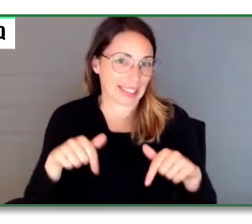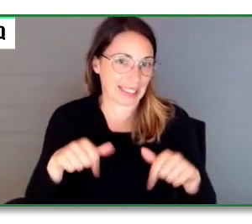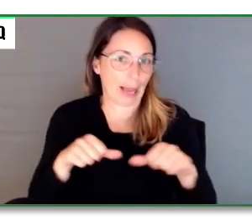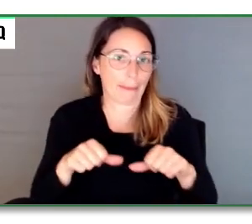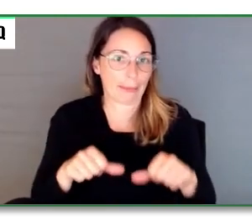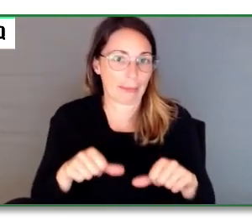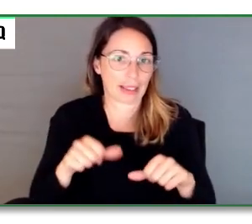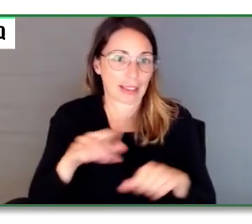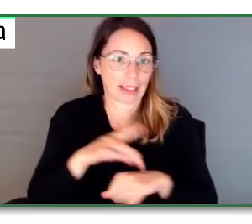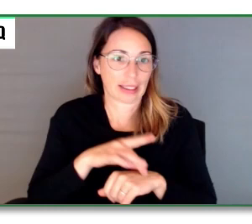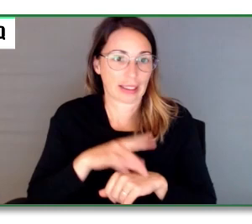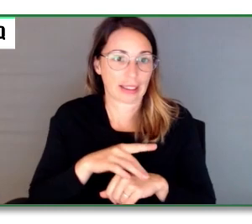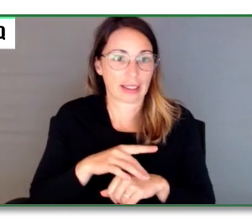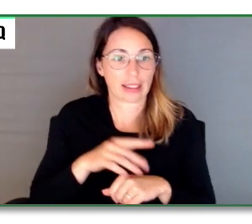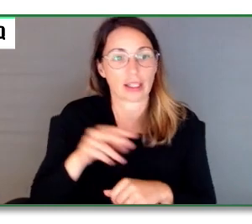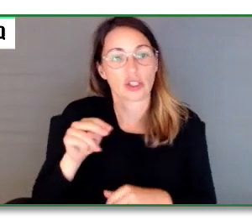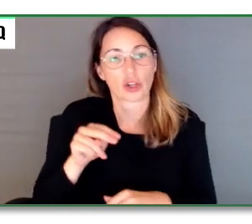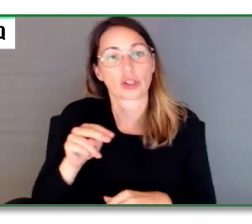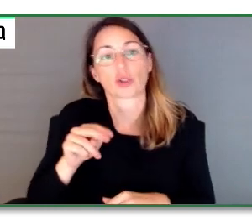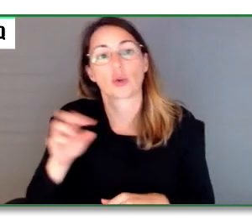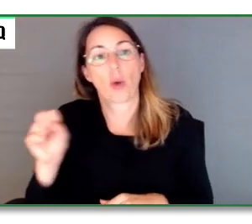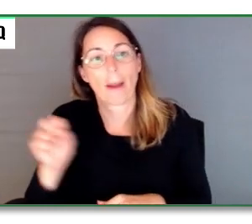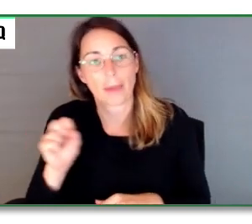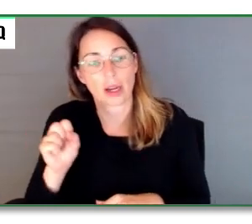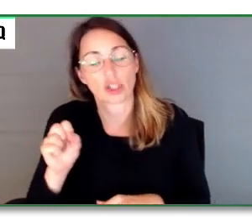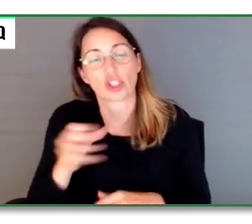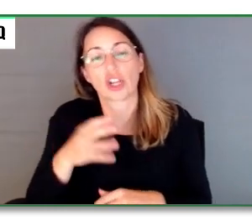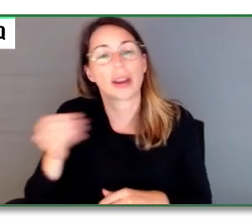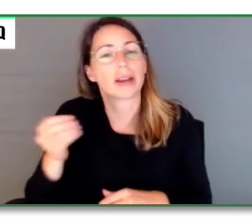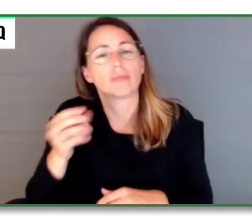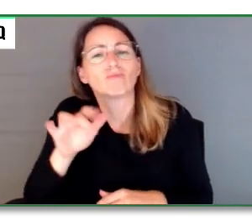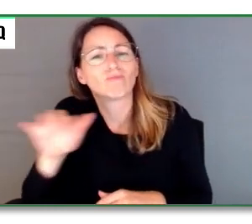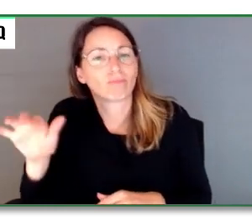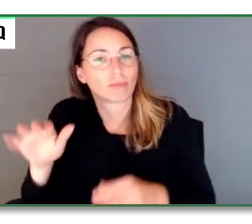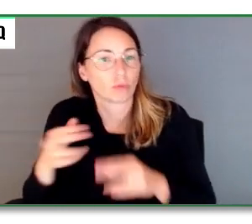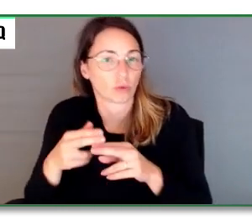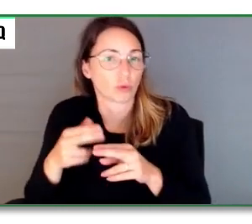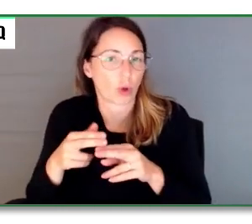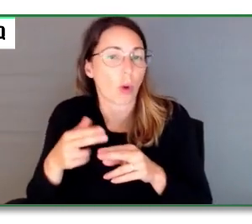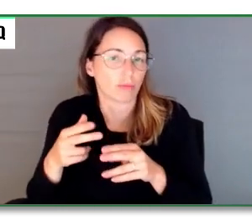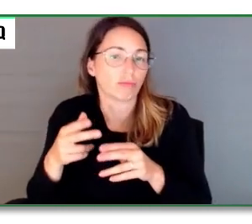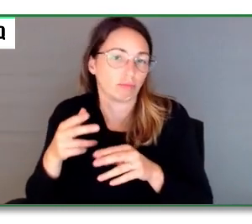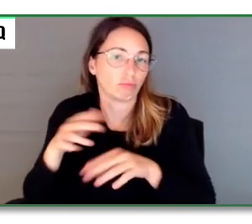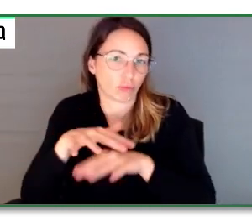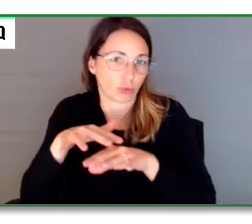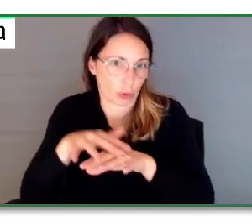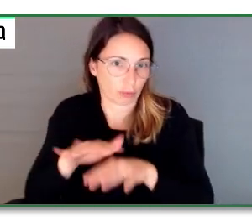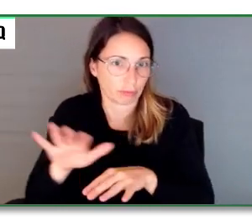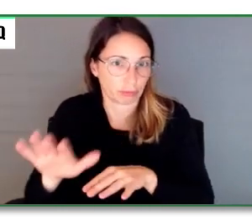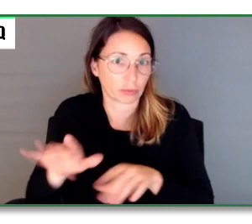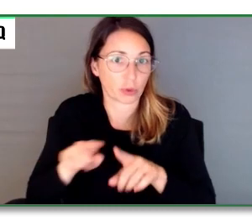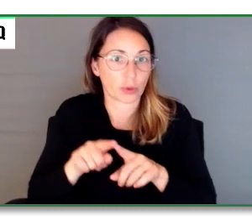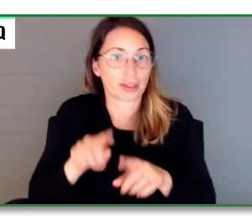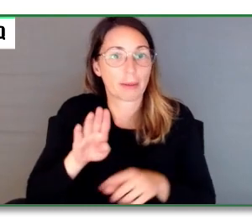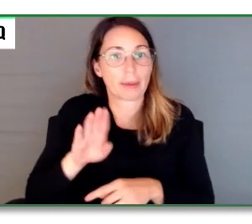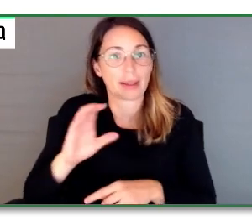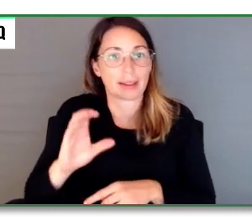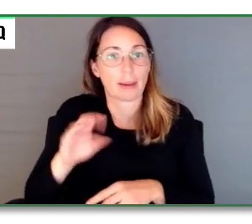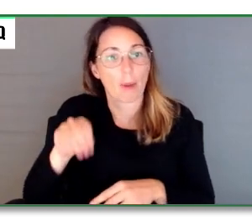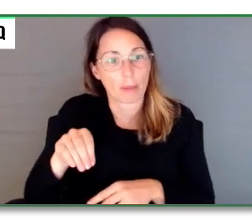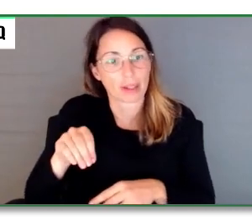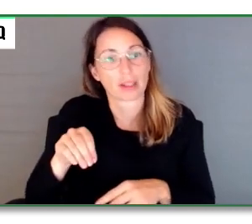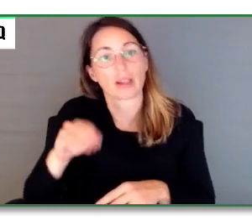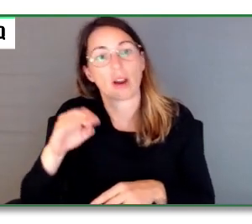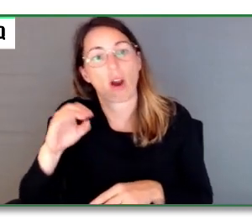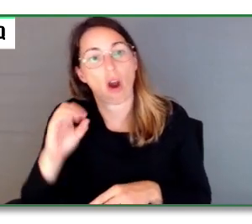Sabretooth et je fais partie de la BC Mobility Opportunity Society qu'on appelle BC MOS qui a